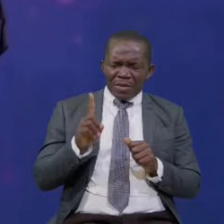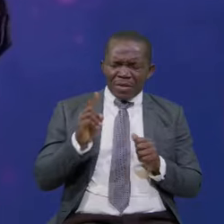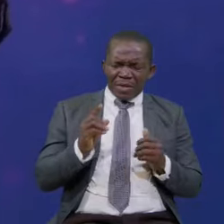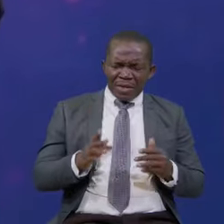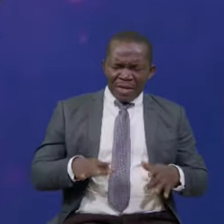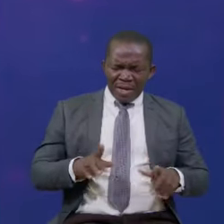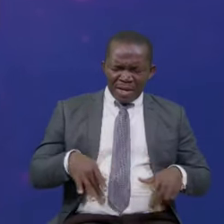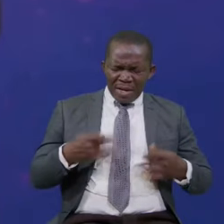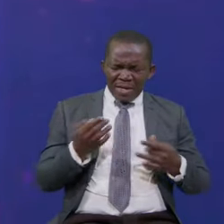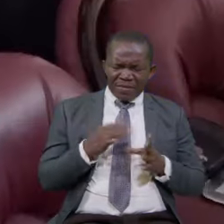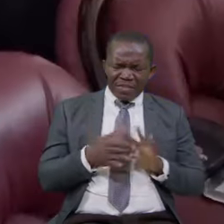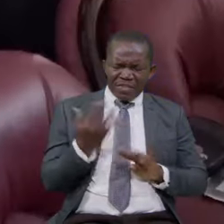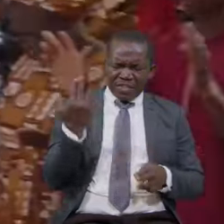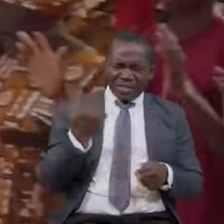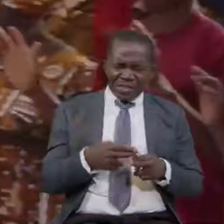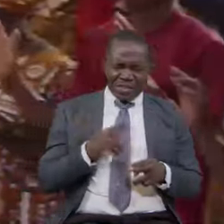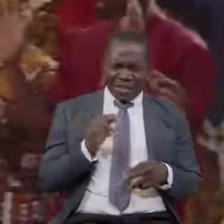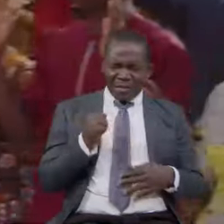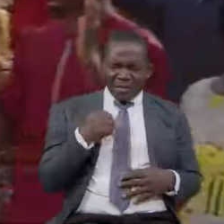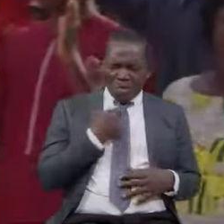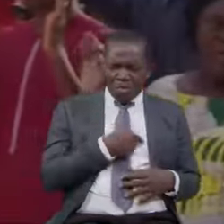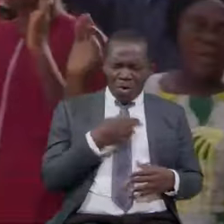Jésus nous pri